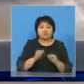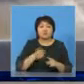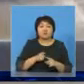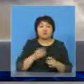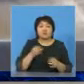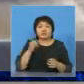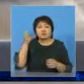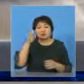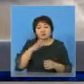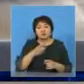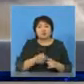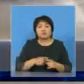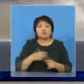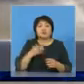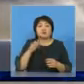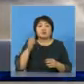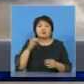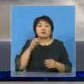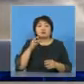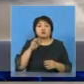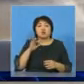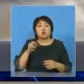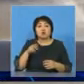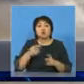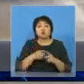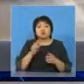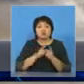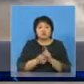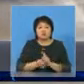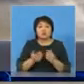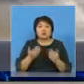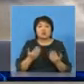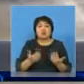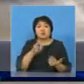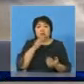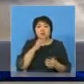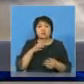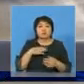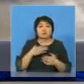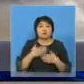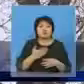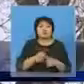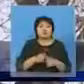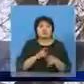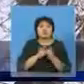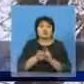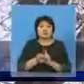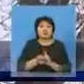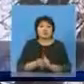и светильники. На светодиодные светильники сейчас заменяется. На данный момент произведена